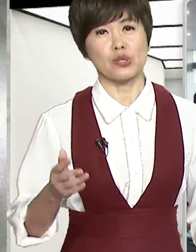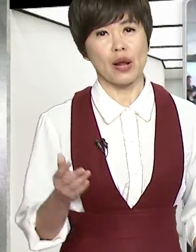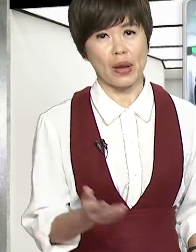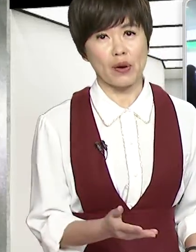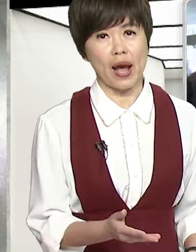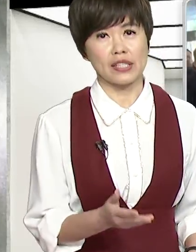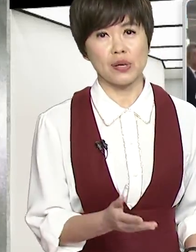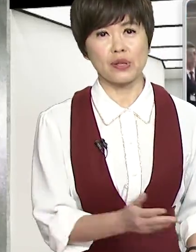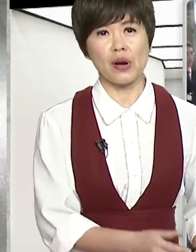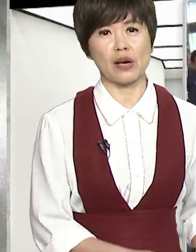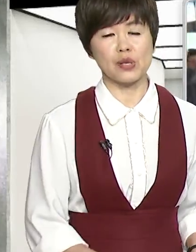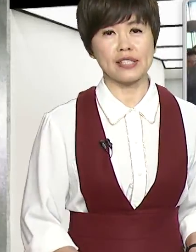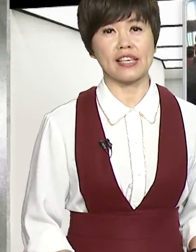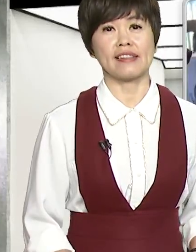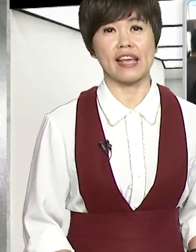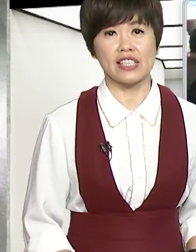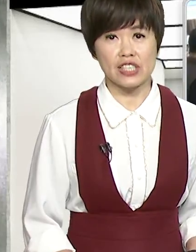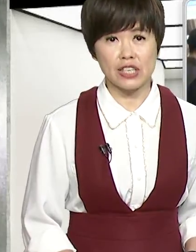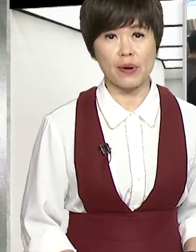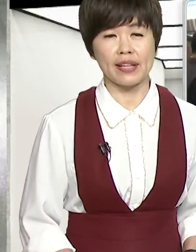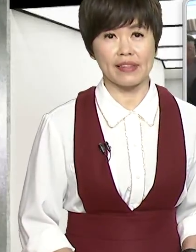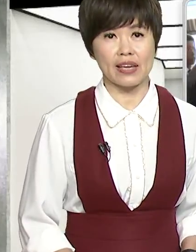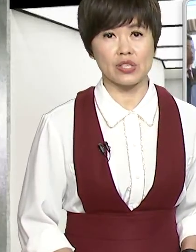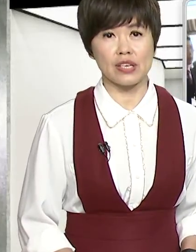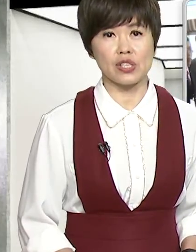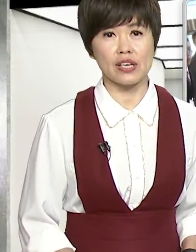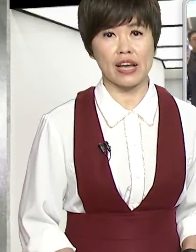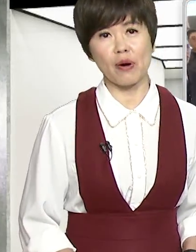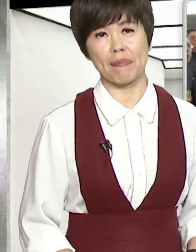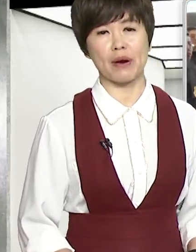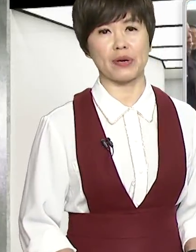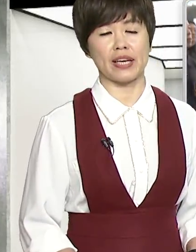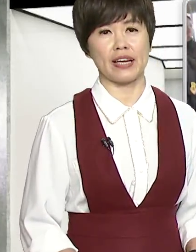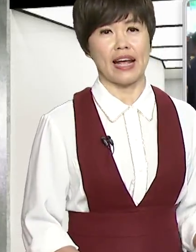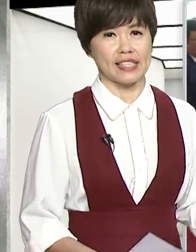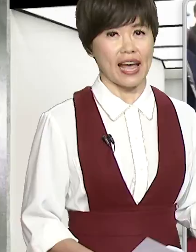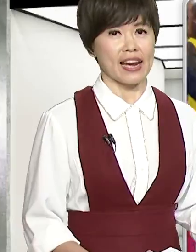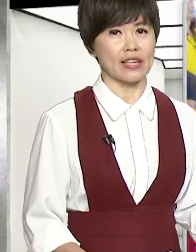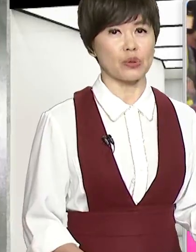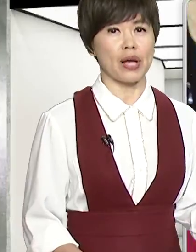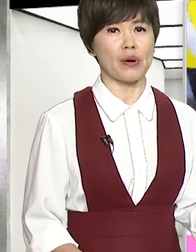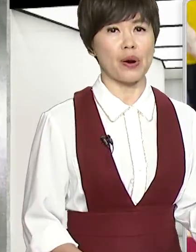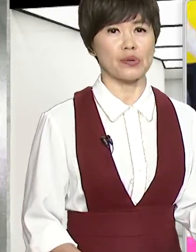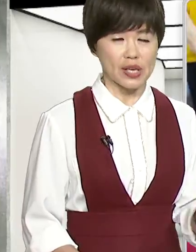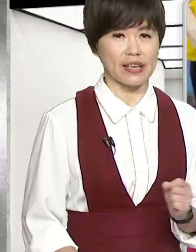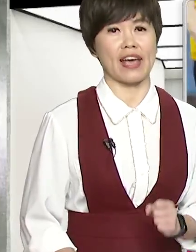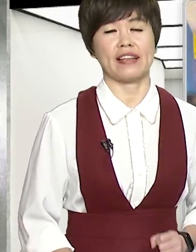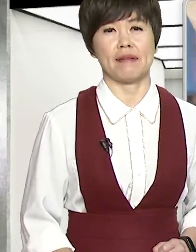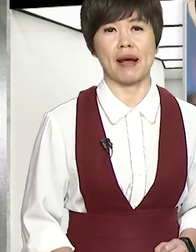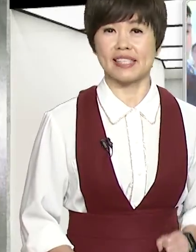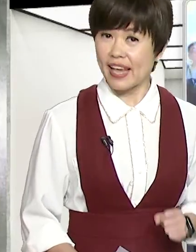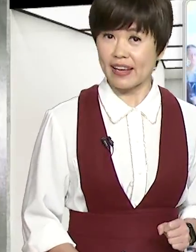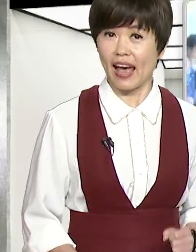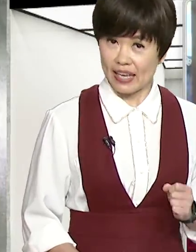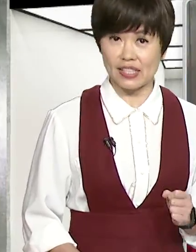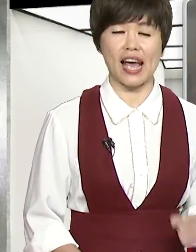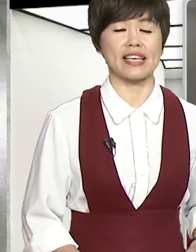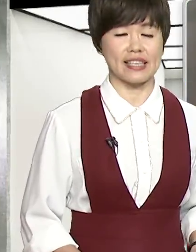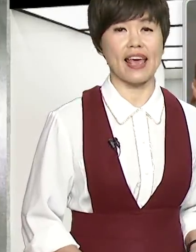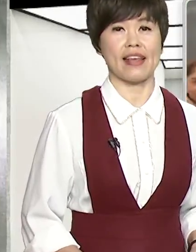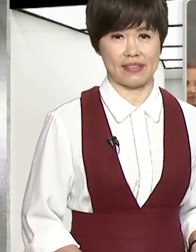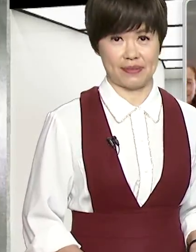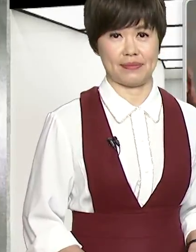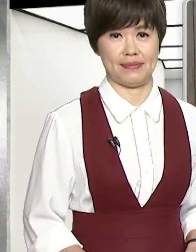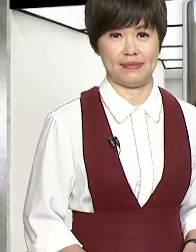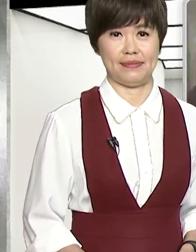乡亲啊，咱就刷来看总统候选人第二场的电视政见发表会，三个人除了讲政见，嘛争甲真